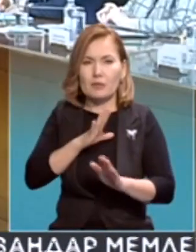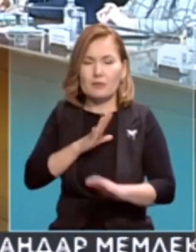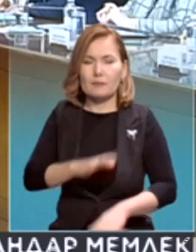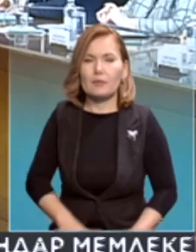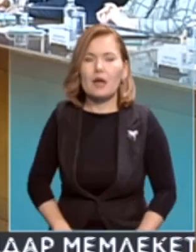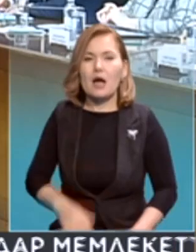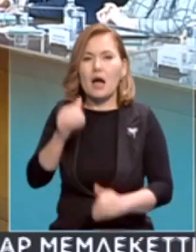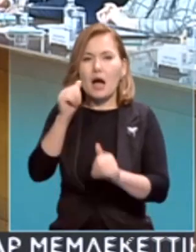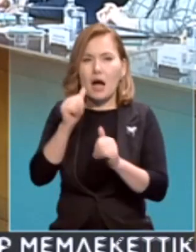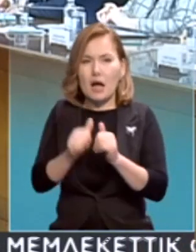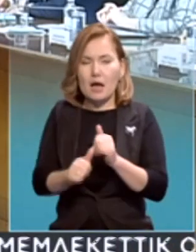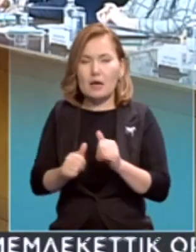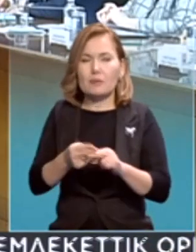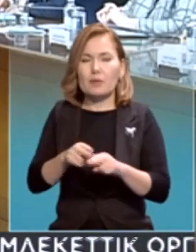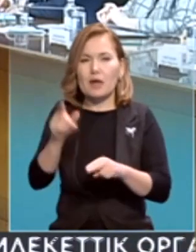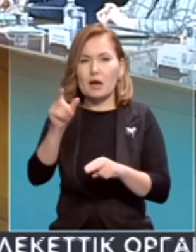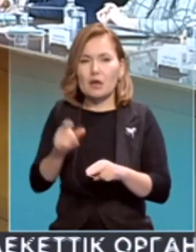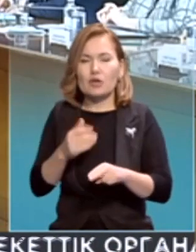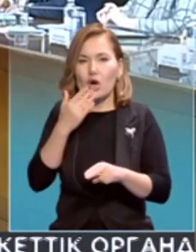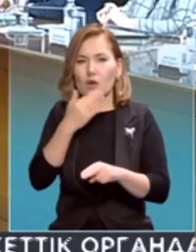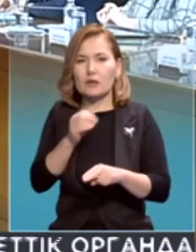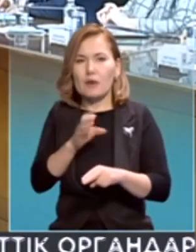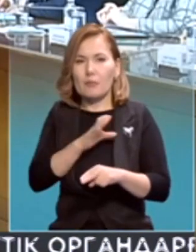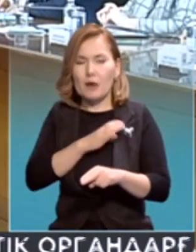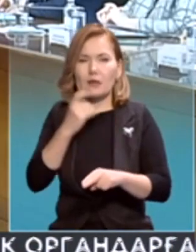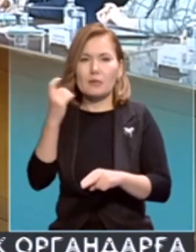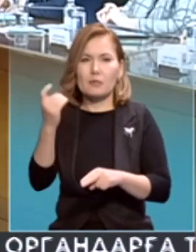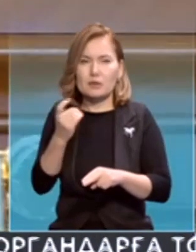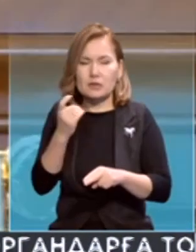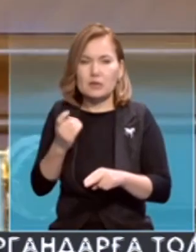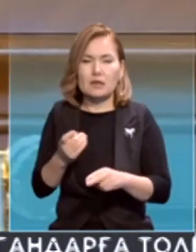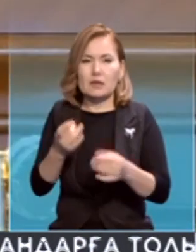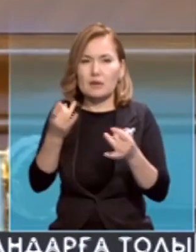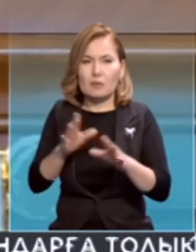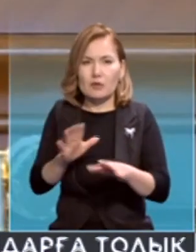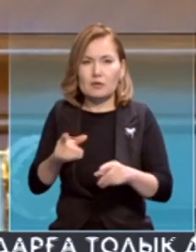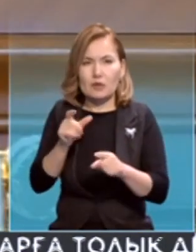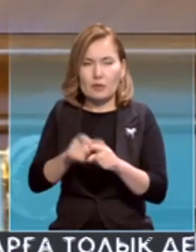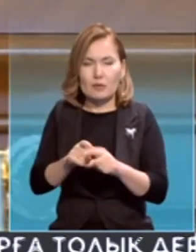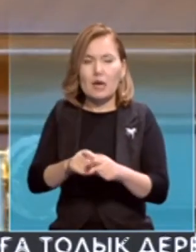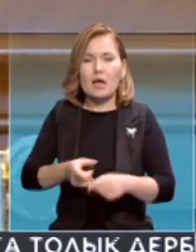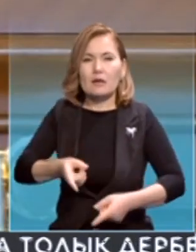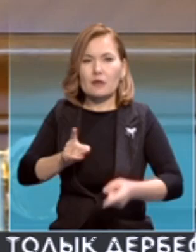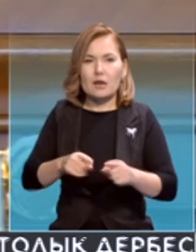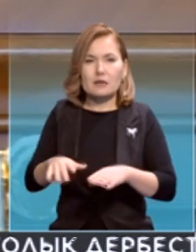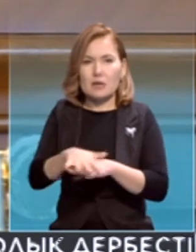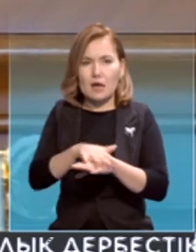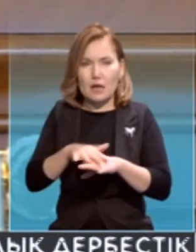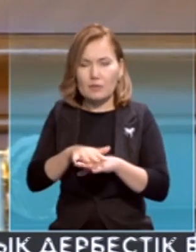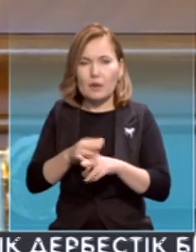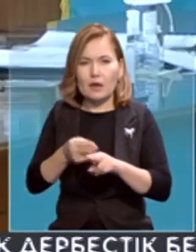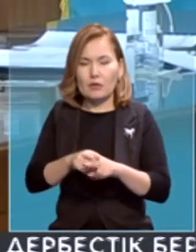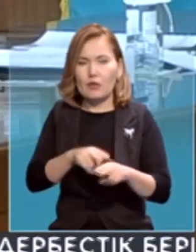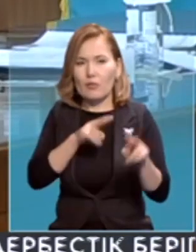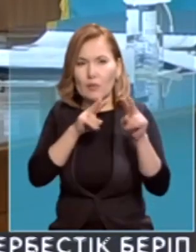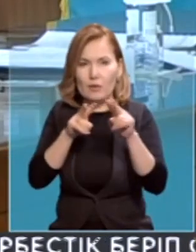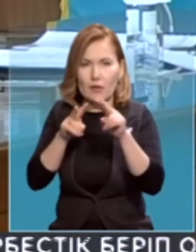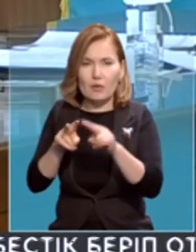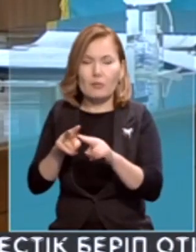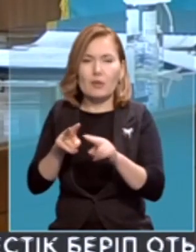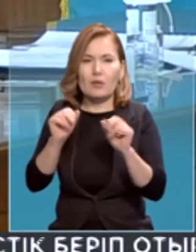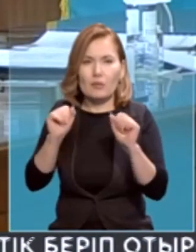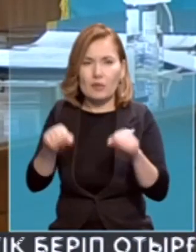azamat ulttuk baylıktın iyisi degen söz jay uran emes. Bul nağız kalıptık, kuamdık baklaudun bastalğanın